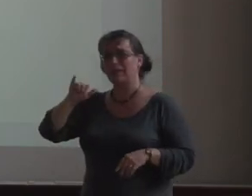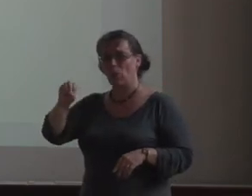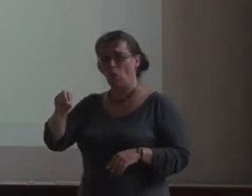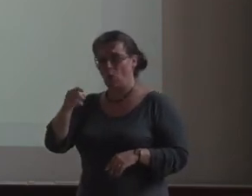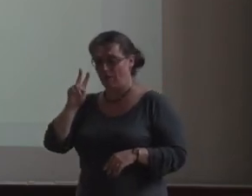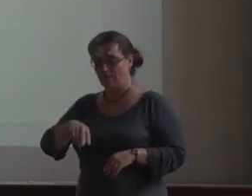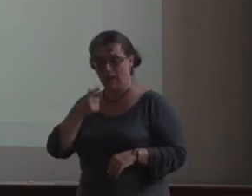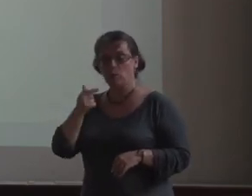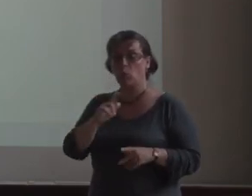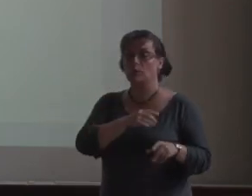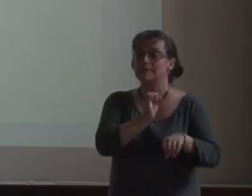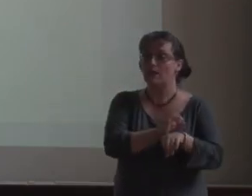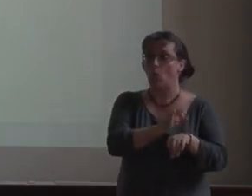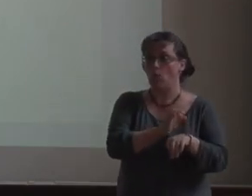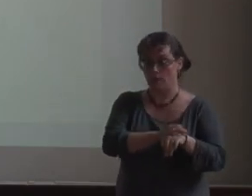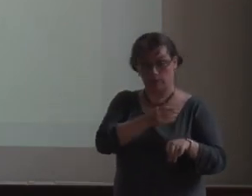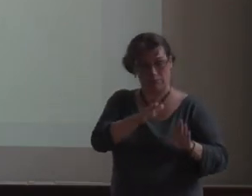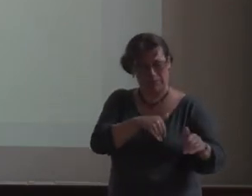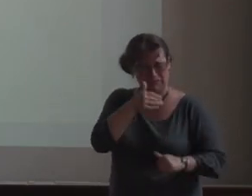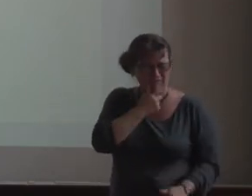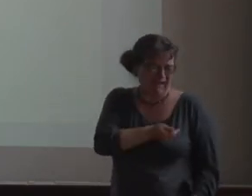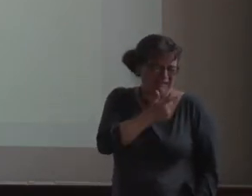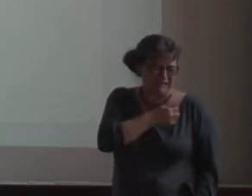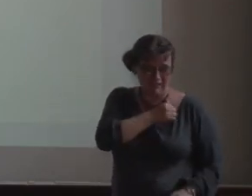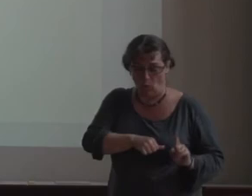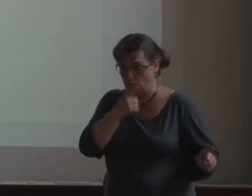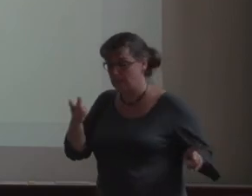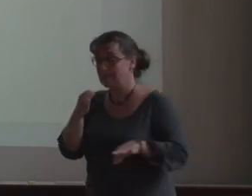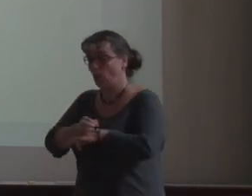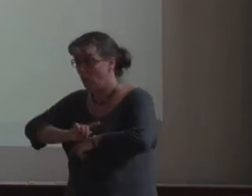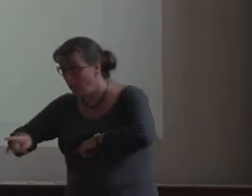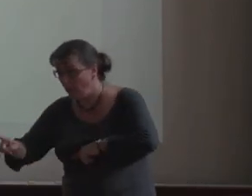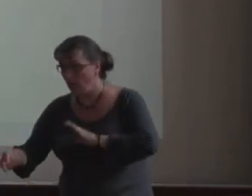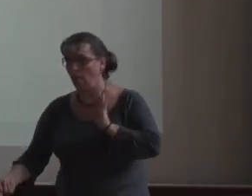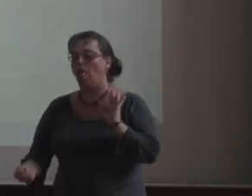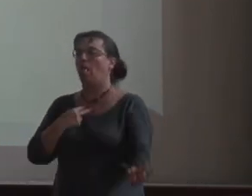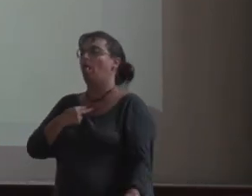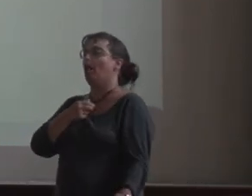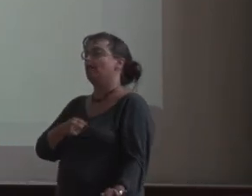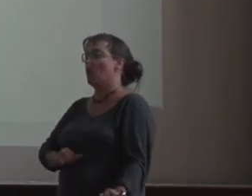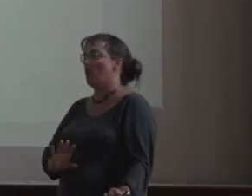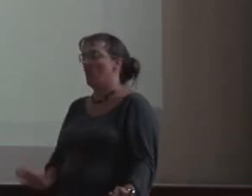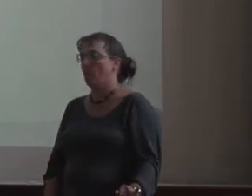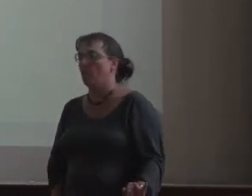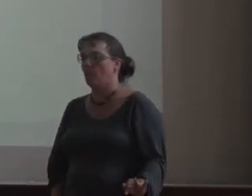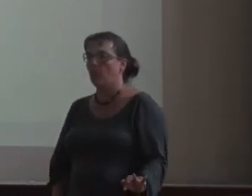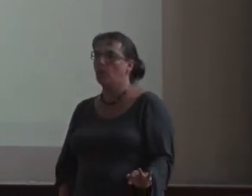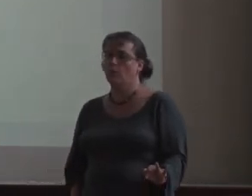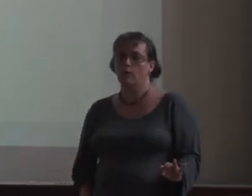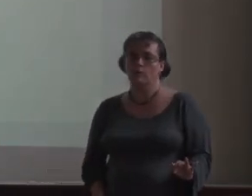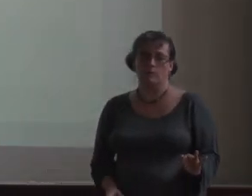mode synchrone, quand on est en mode asynchrone, c'est le plus compliqué de tous. Je vous expliquerai un petit peu